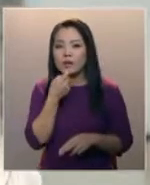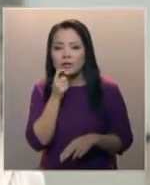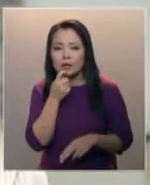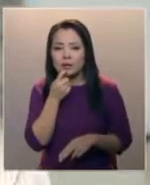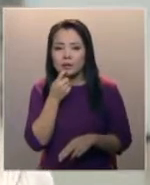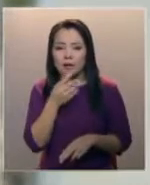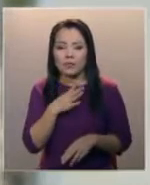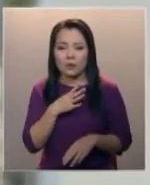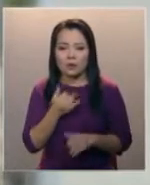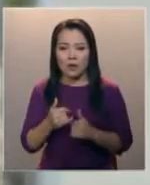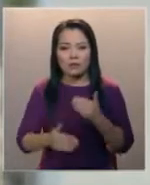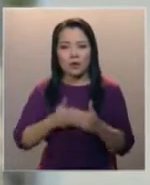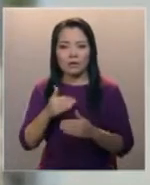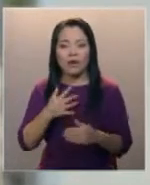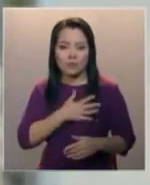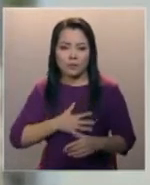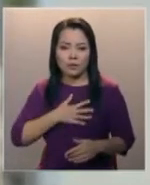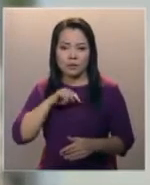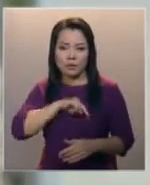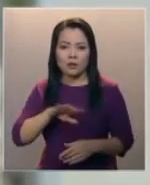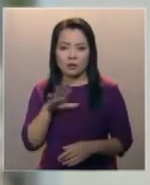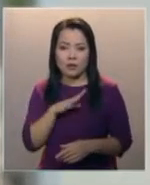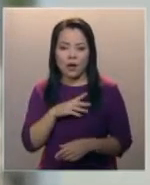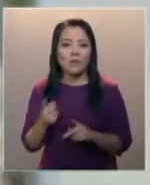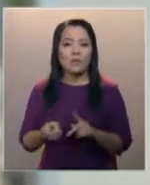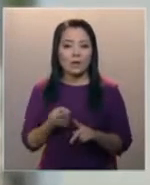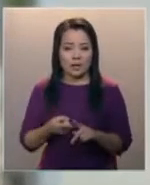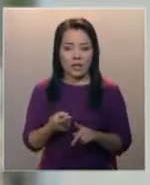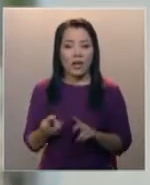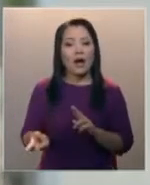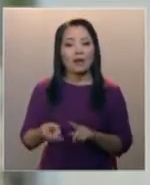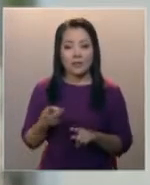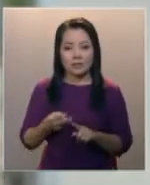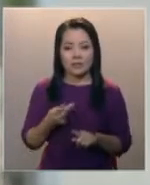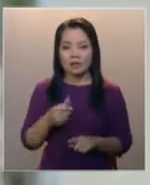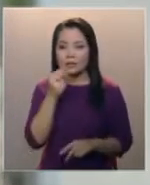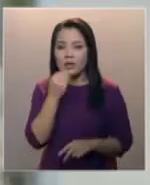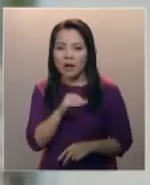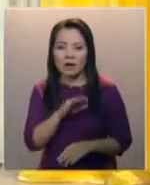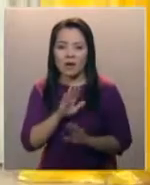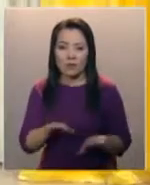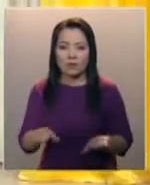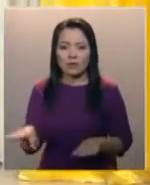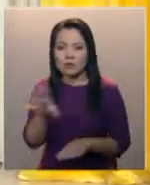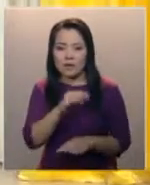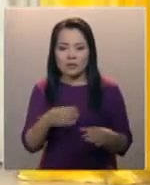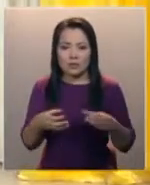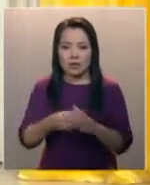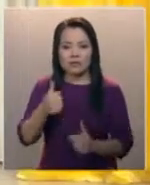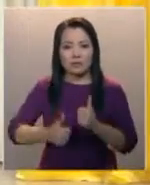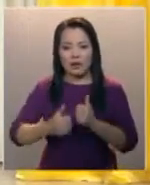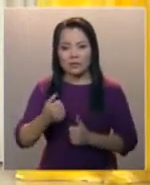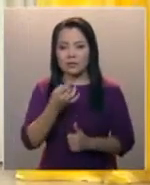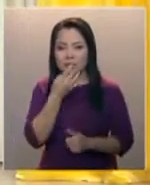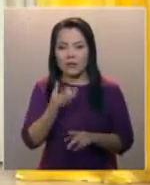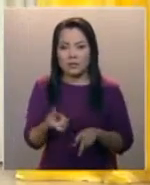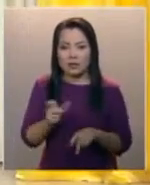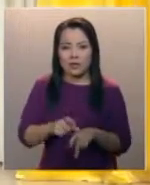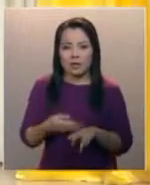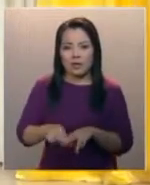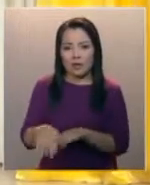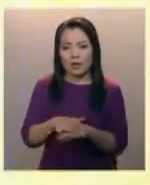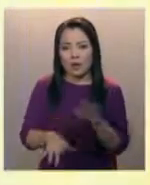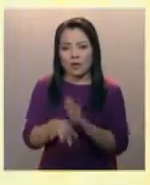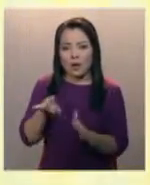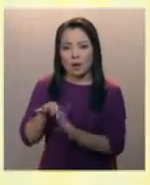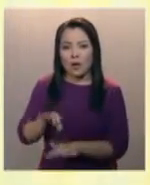қиын болды. Мен қобалжыдым біріншіден, екіншіден мықты да балалар болды. Балдаурен орталығында өңірлік